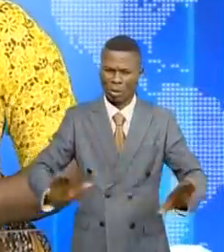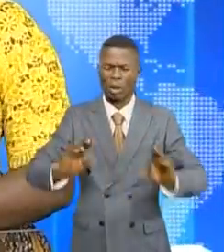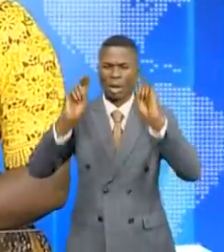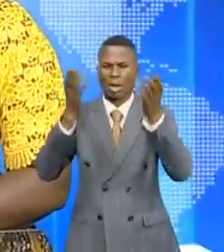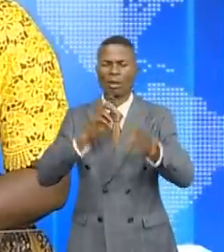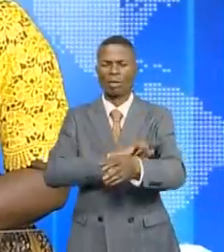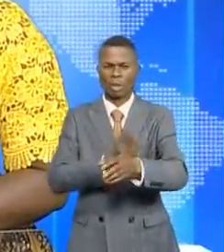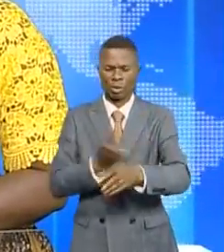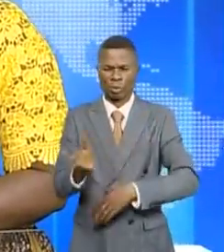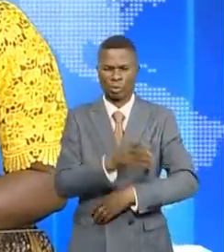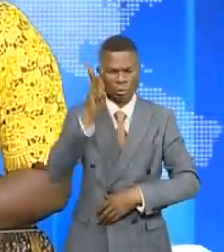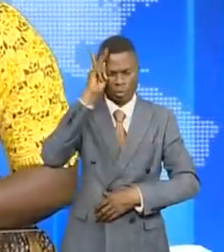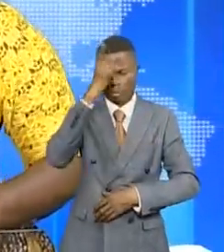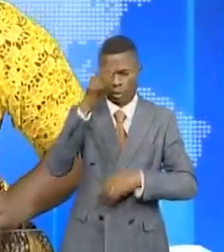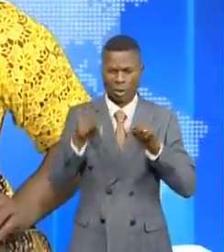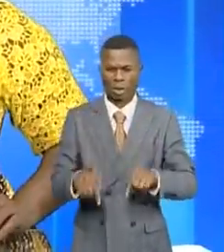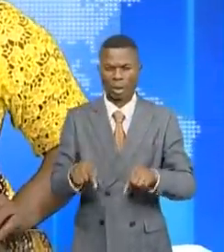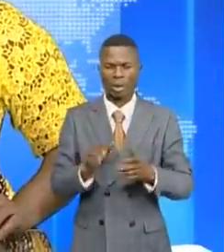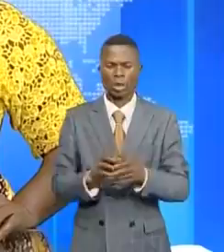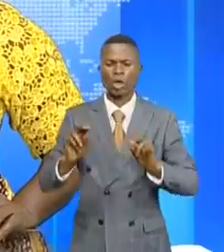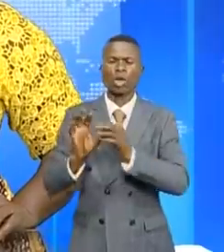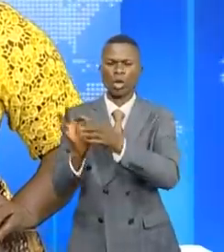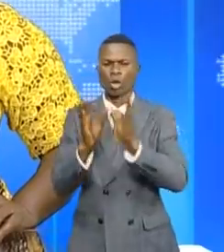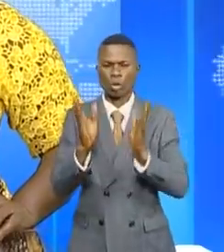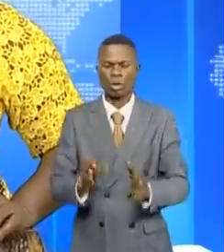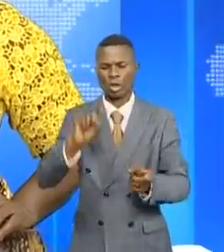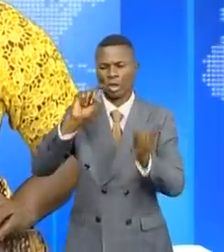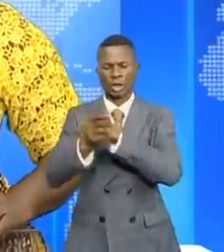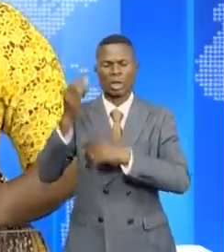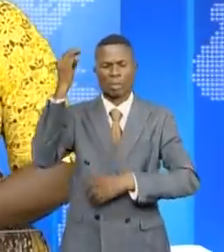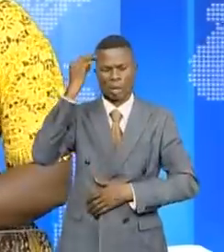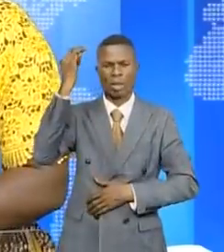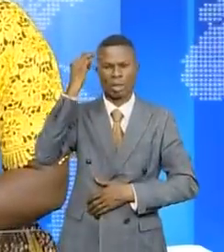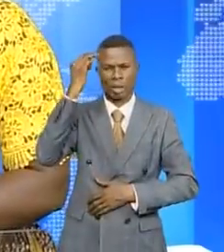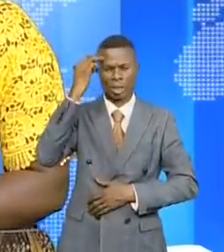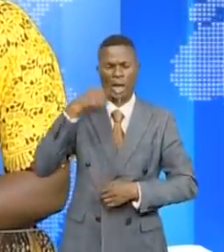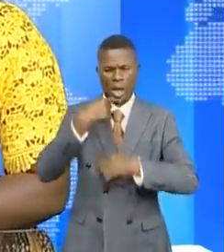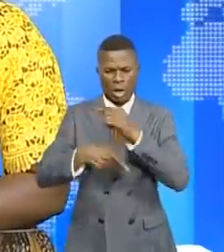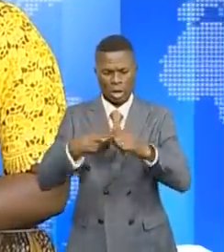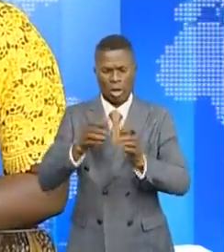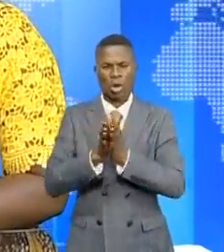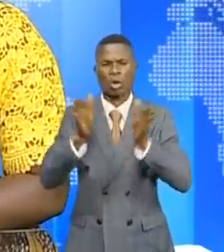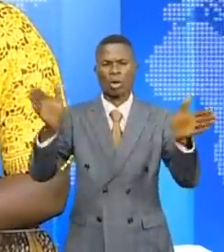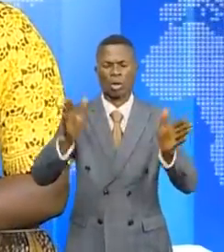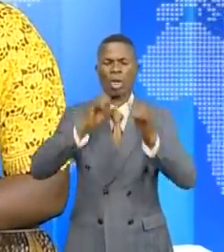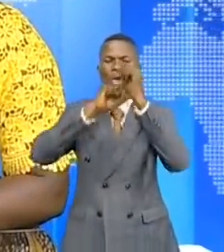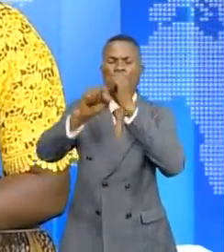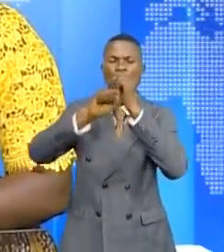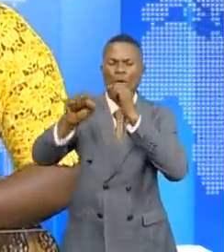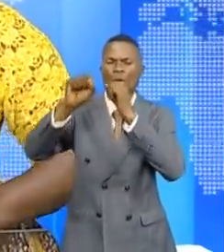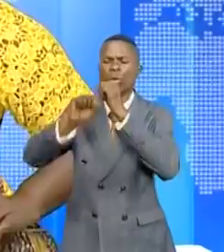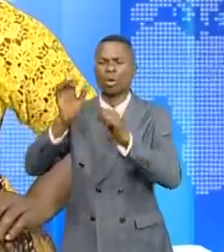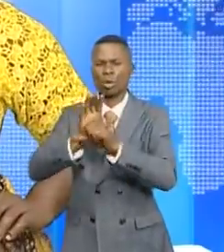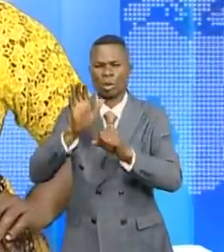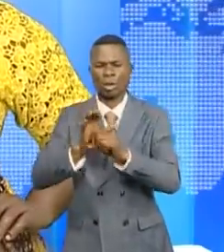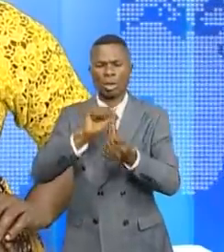Direction Tchangou, ici même à Kinshasa, où la coordination pour le changement des mentalités a lancé officiellement la campagne de sensibilisation